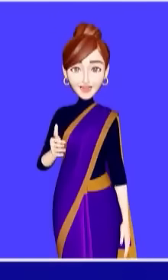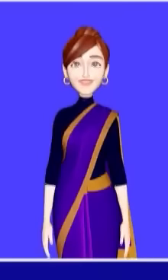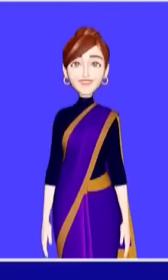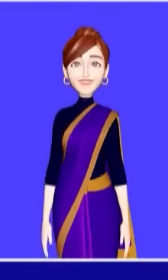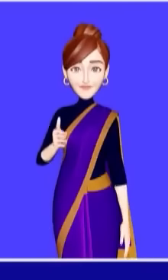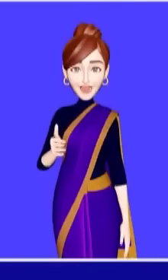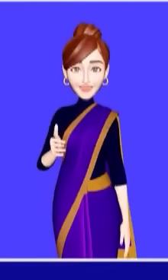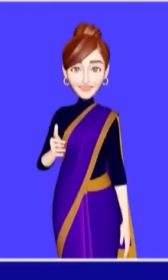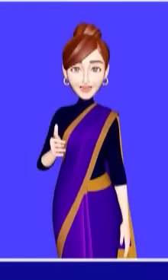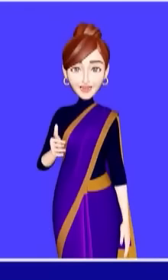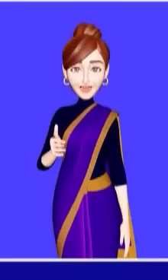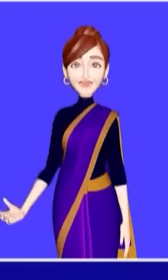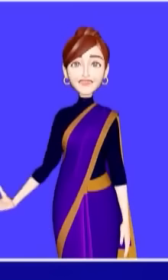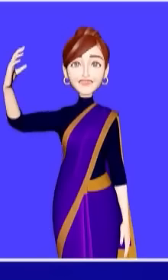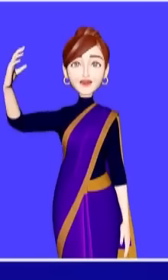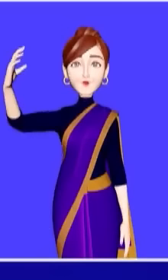से बनाया गया है।